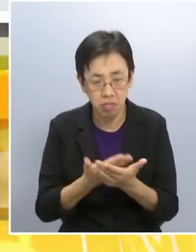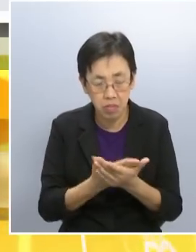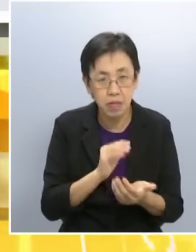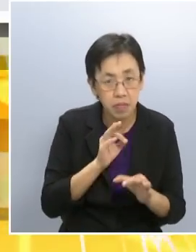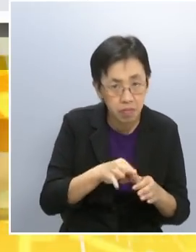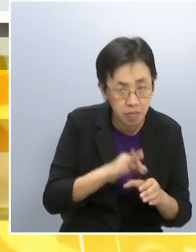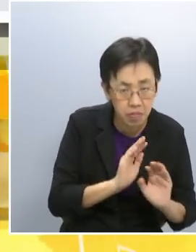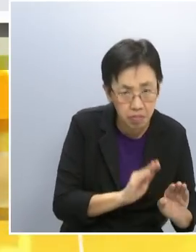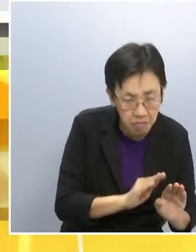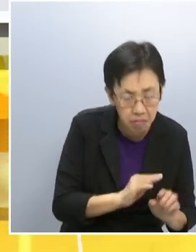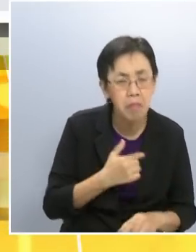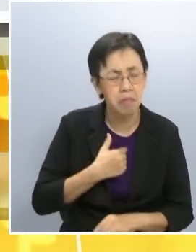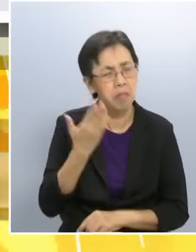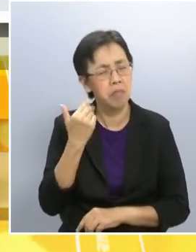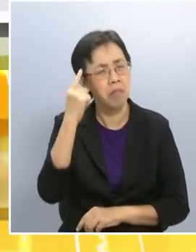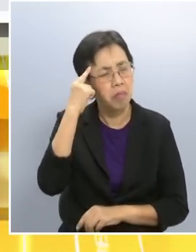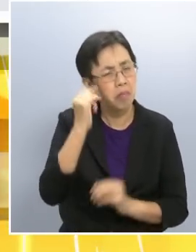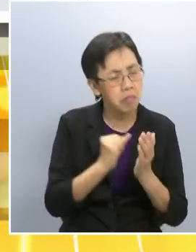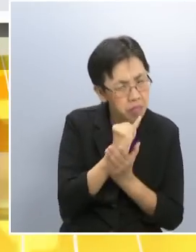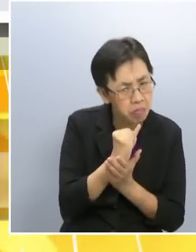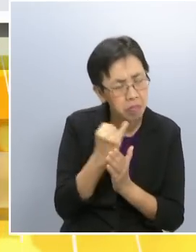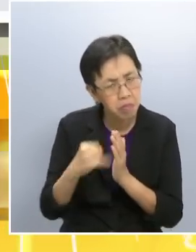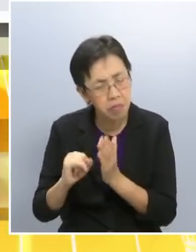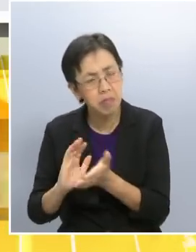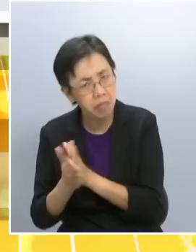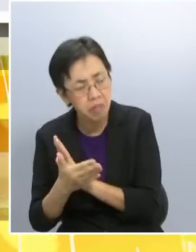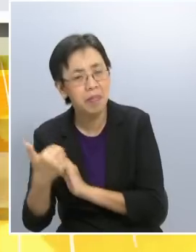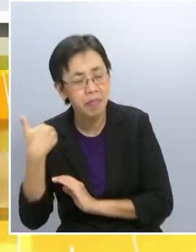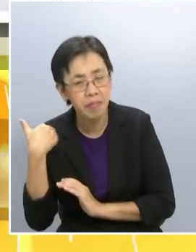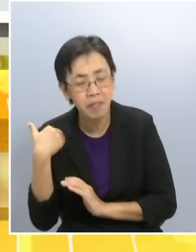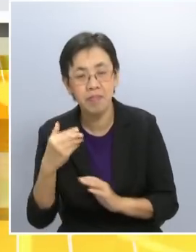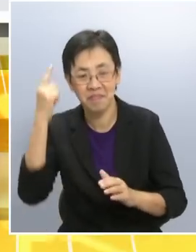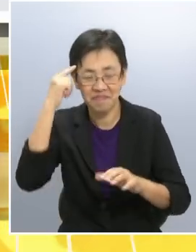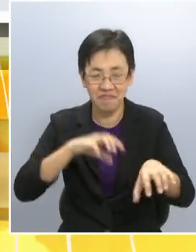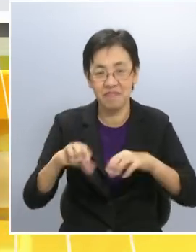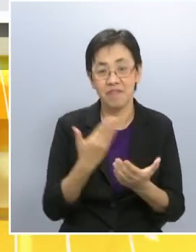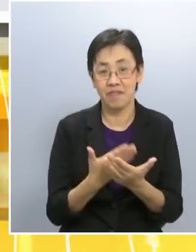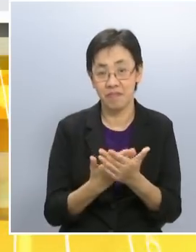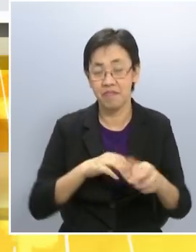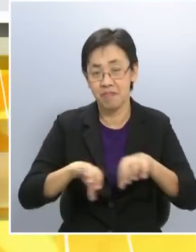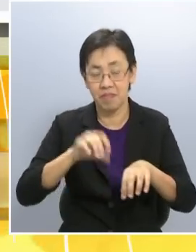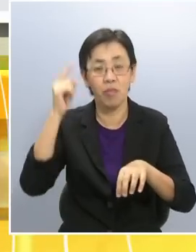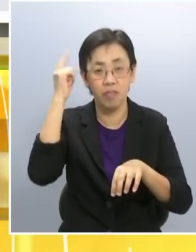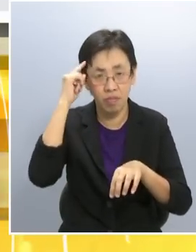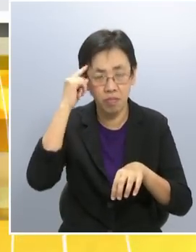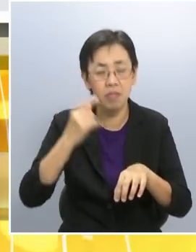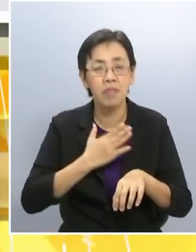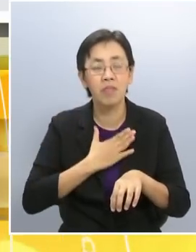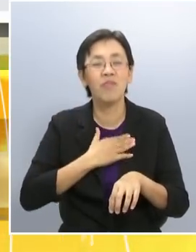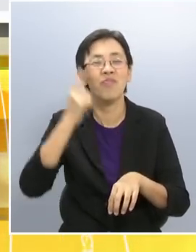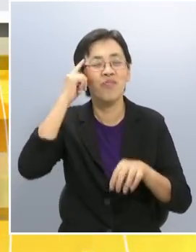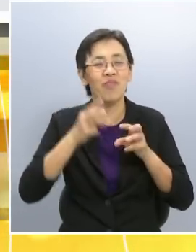งที่ถูกและทั้งที่ควรปรับปรุงหลังจากผมมีความรู้เรื่องการจัดการเงินบริหารเงินผมค้นพบวิธี